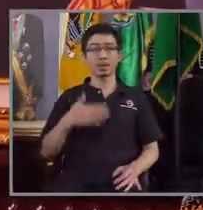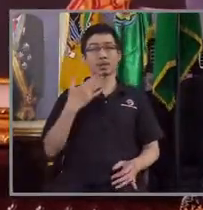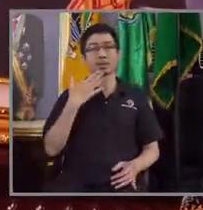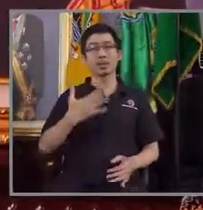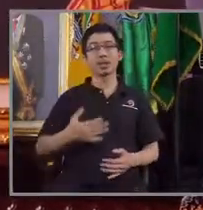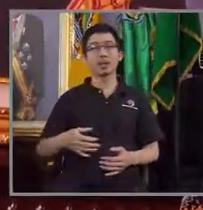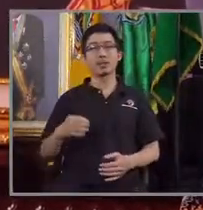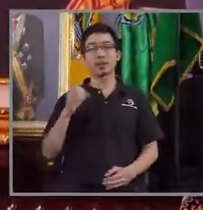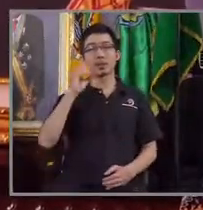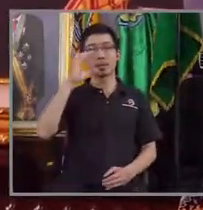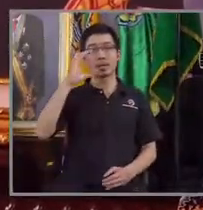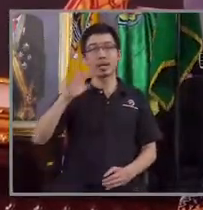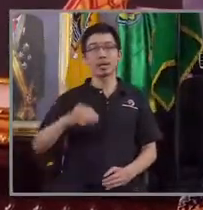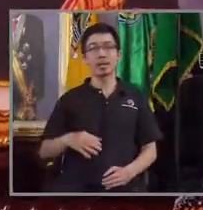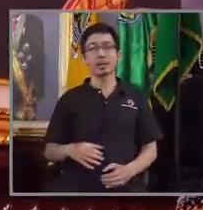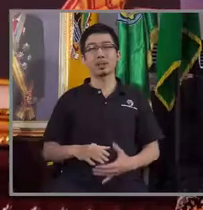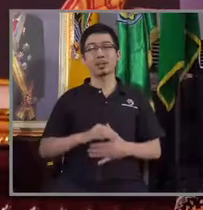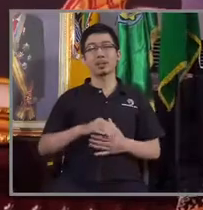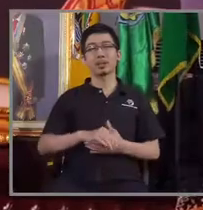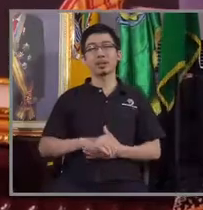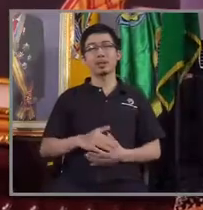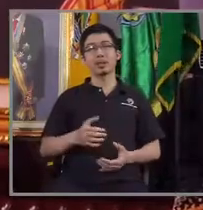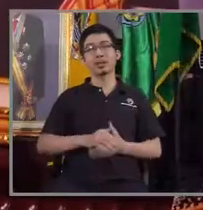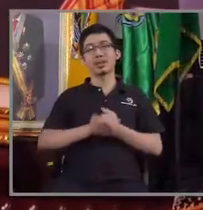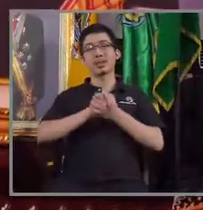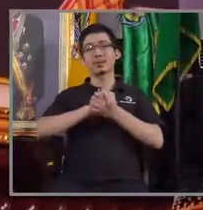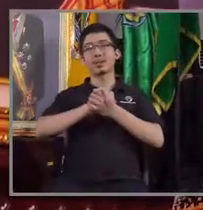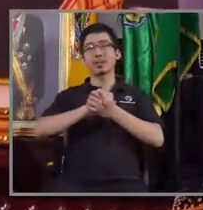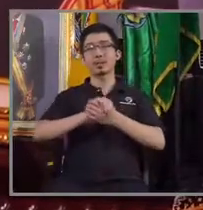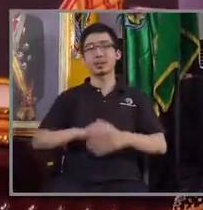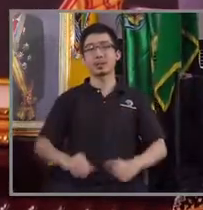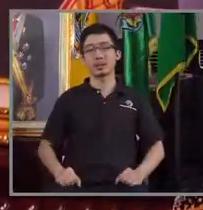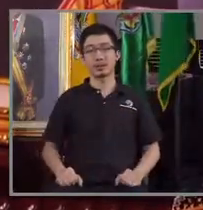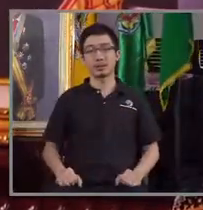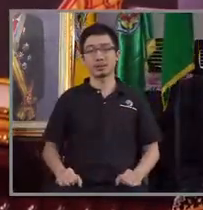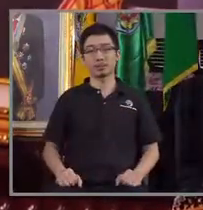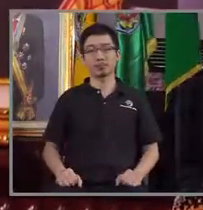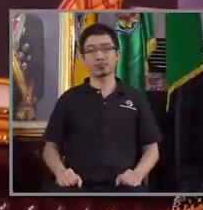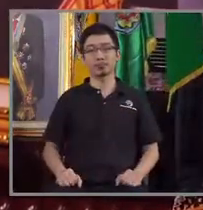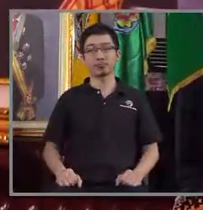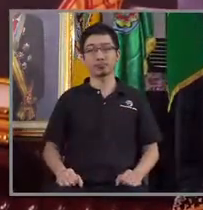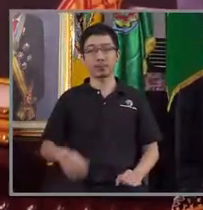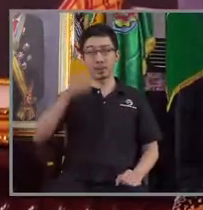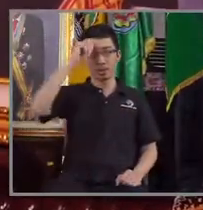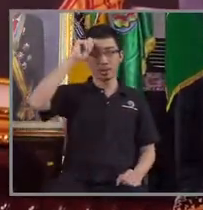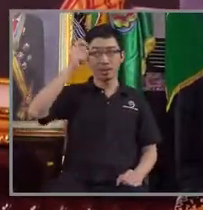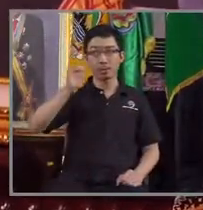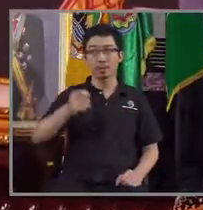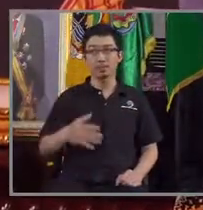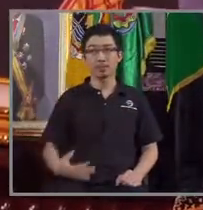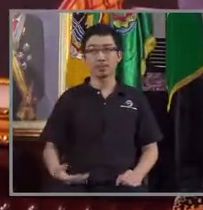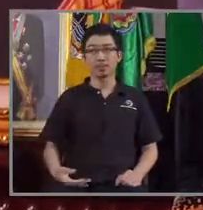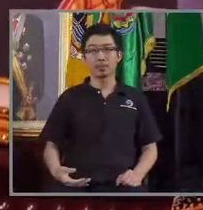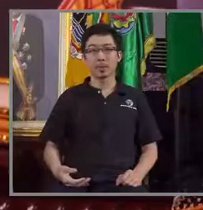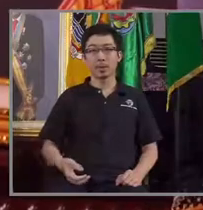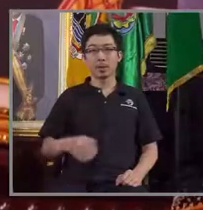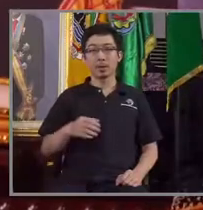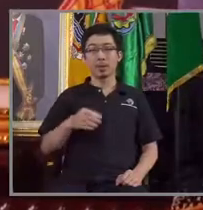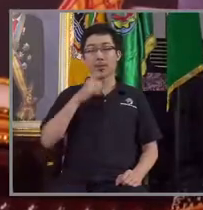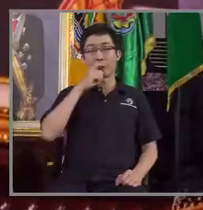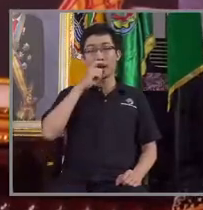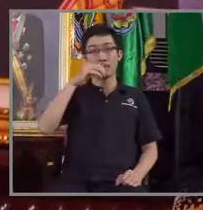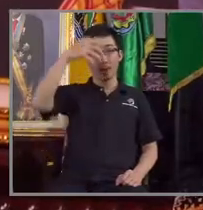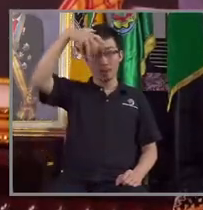salam sejahtera untuk kita semua nya yang senantiasa kita hormati pak haji Ganjar pranowo